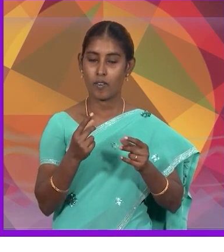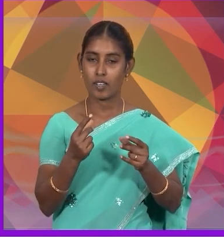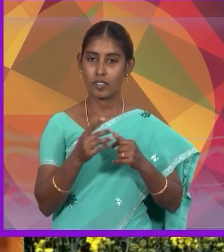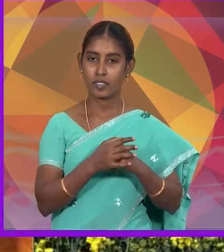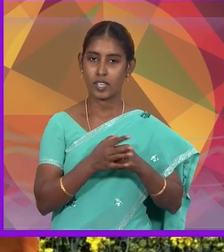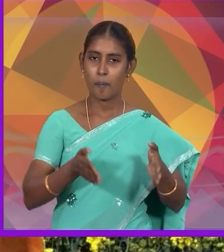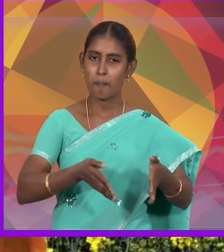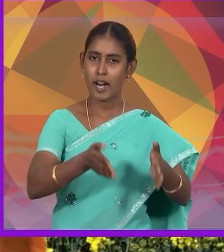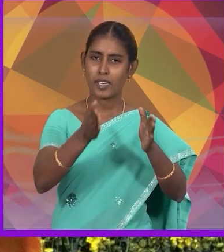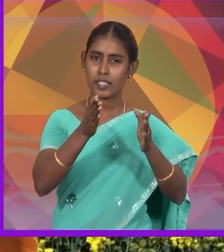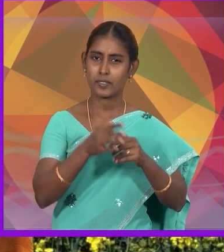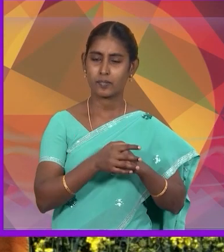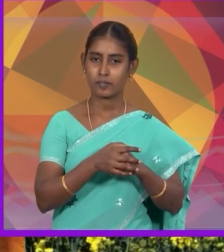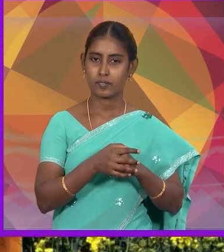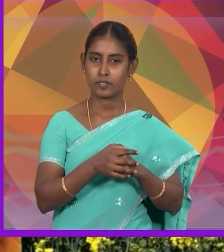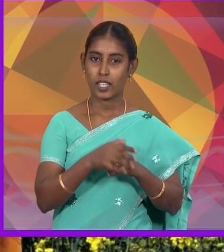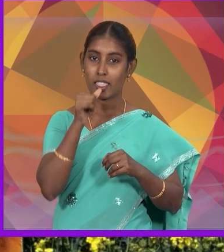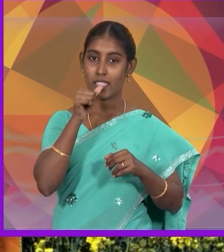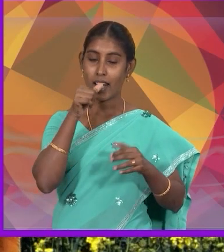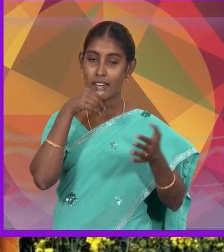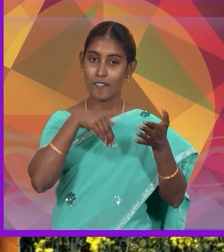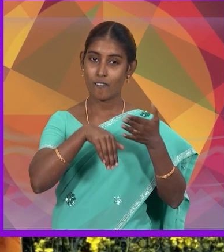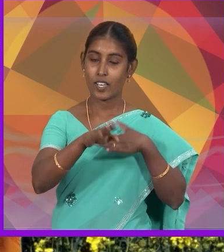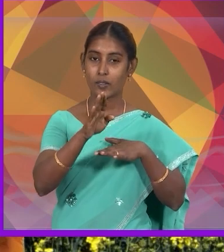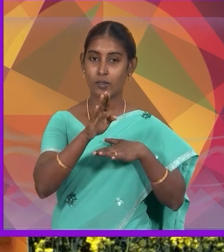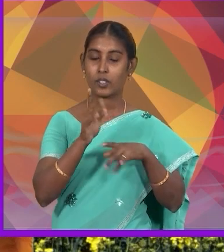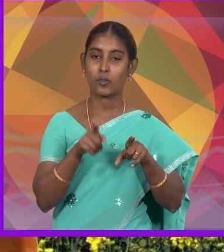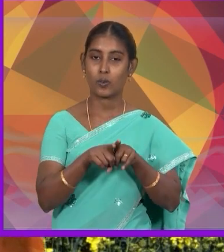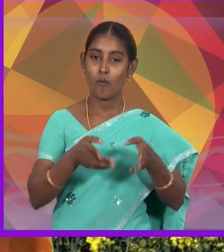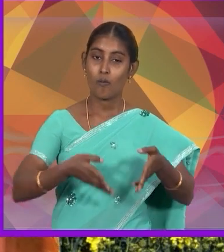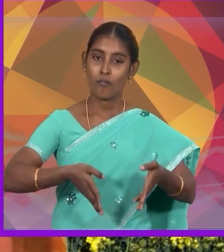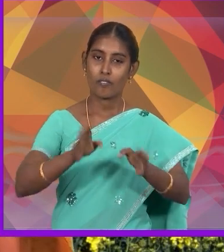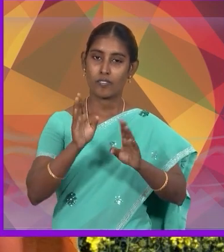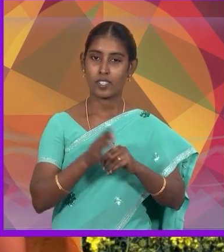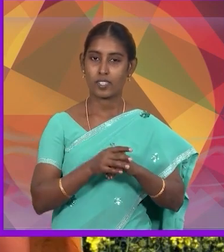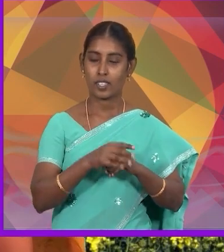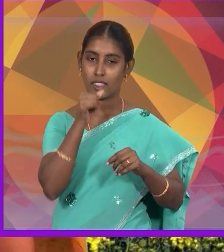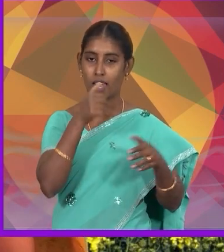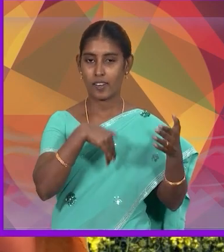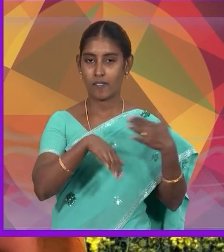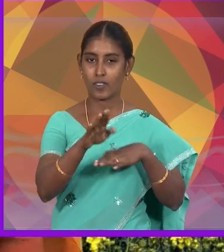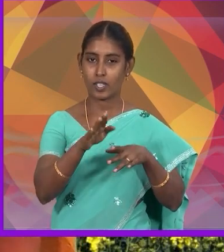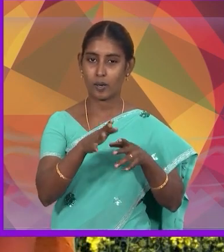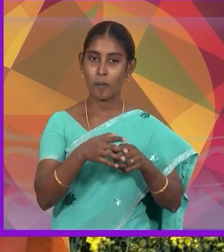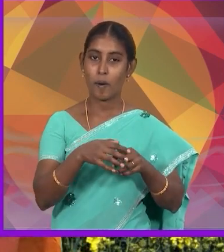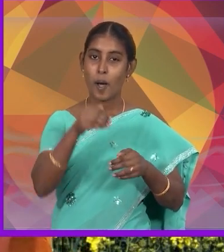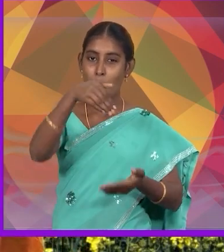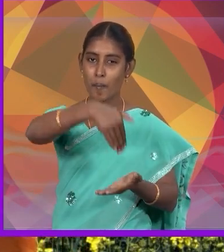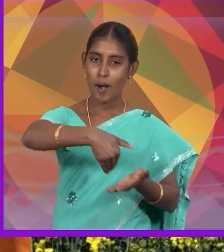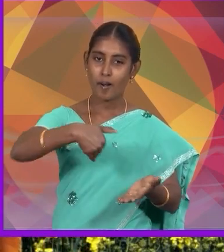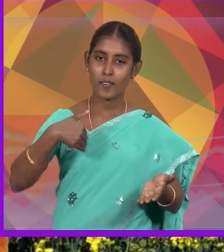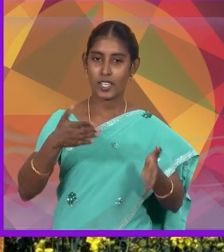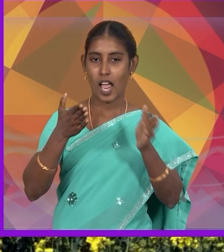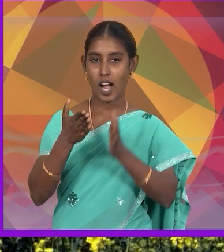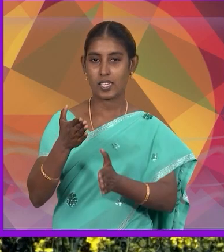மடையே. மடையினா என்னன்னா வயலுக்கு நீர் வரக்கூடிய வழி. ஏற்கனவே அந்த தண்ணி வரும், மண்வெட்டினால மண்ணை போட்டு